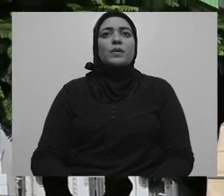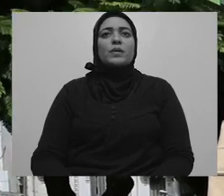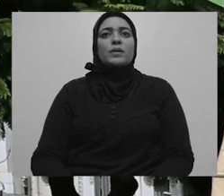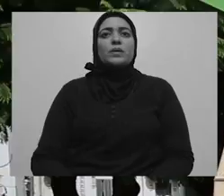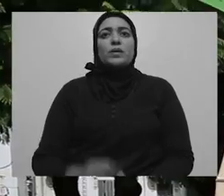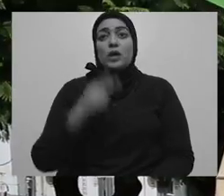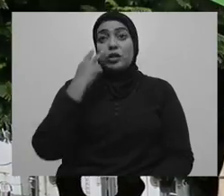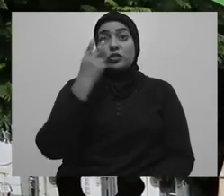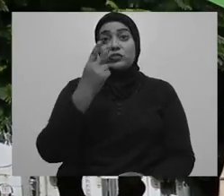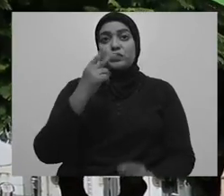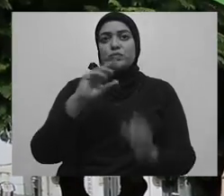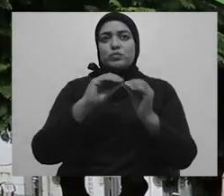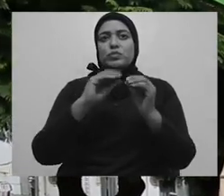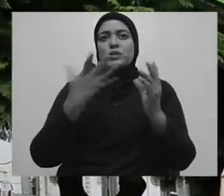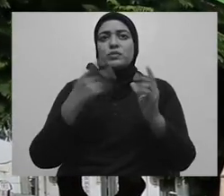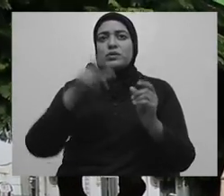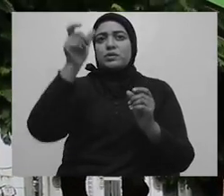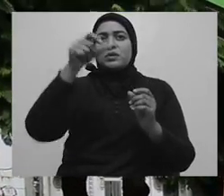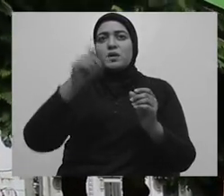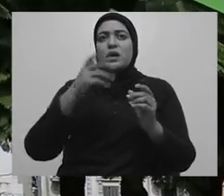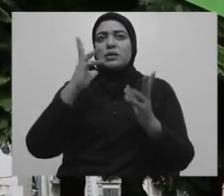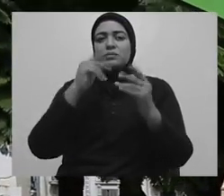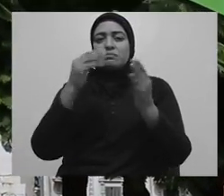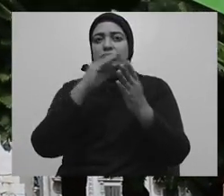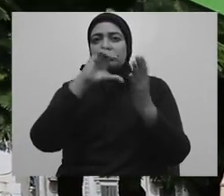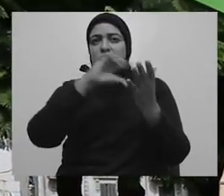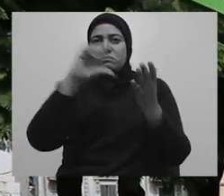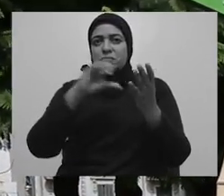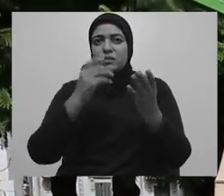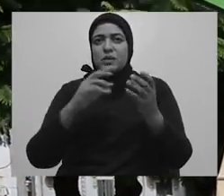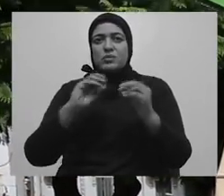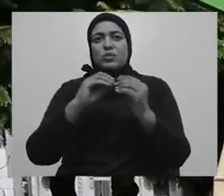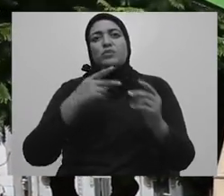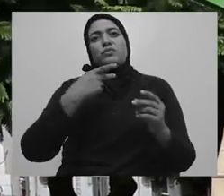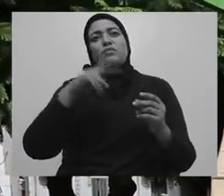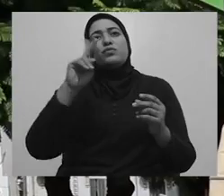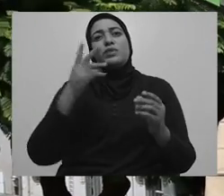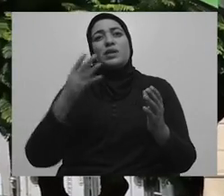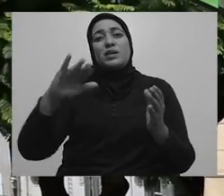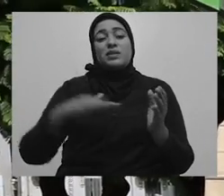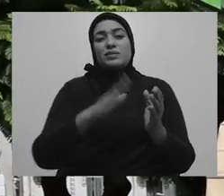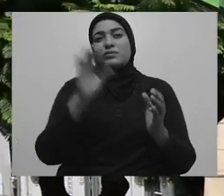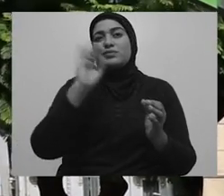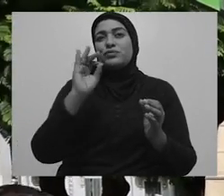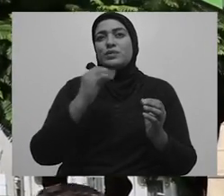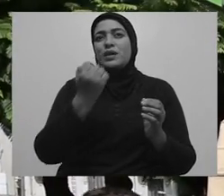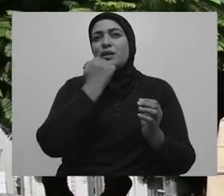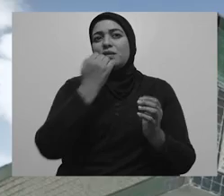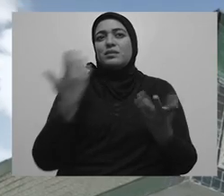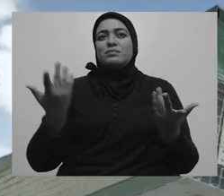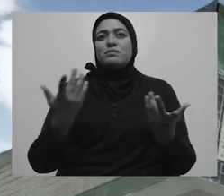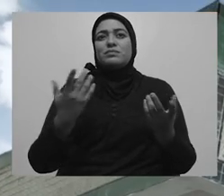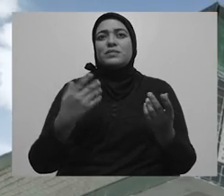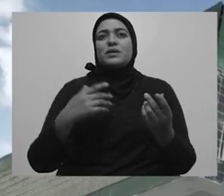fois qu'on a fait un bon démarrage aujourd'hui pour le diagnostic. Déjà, on a détecté pas mal d'anomalies